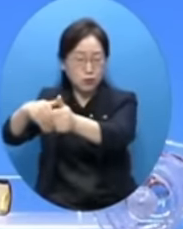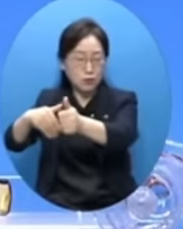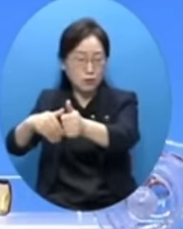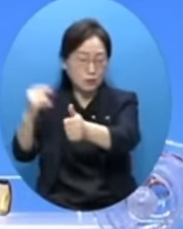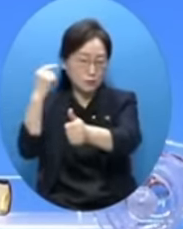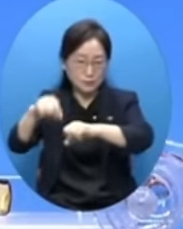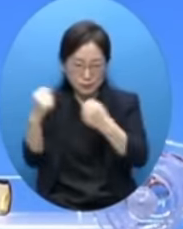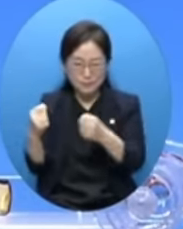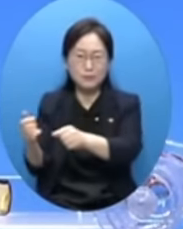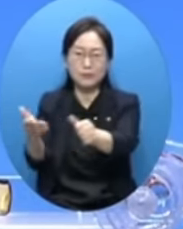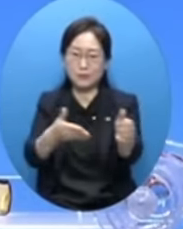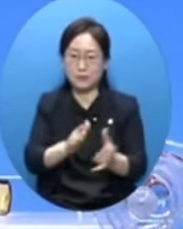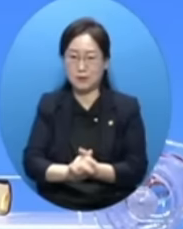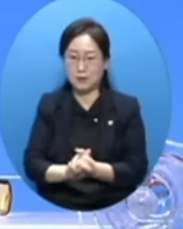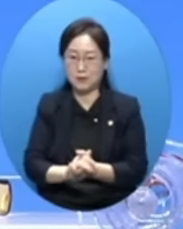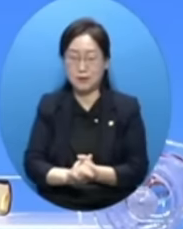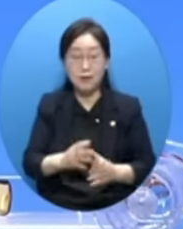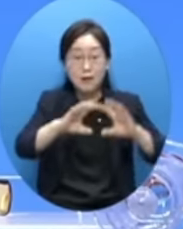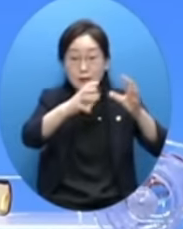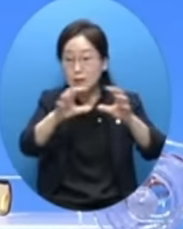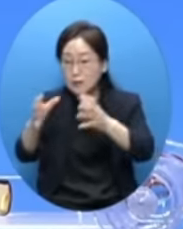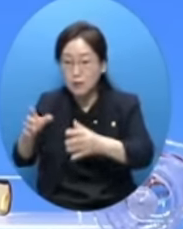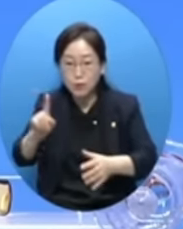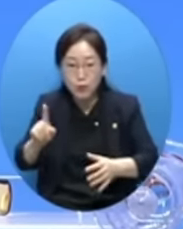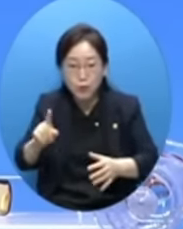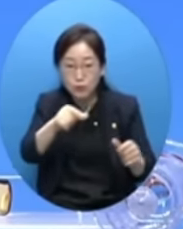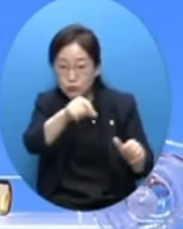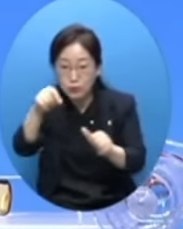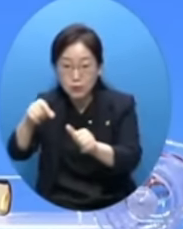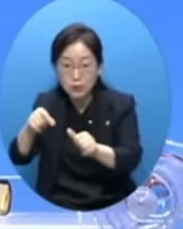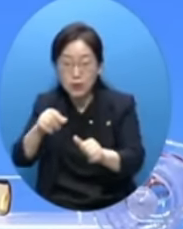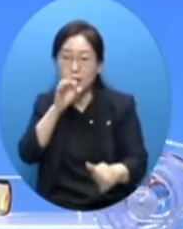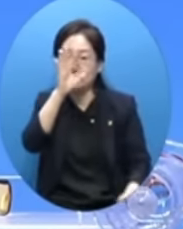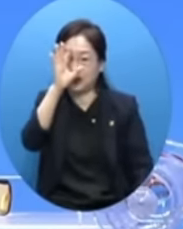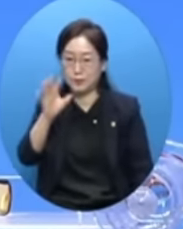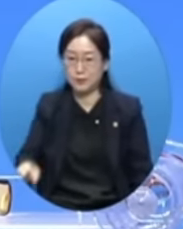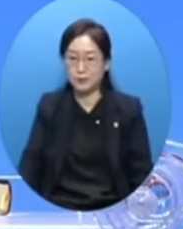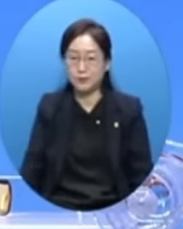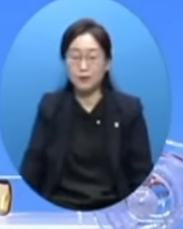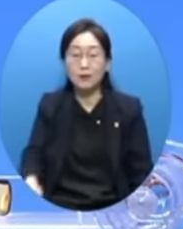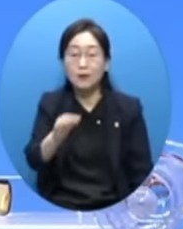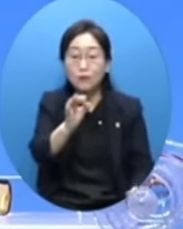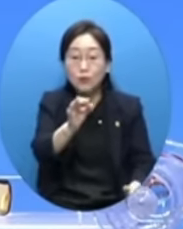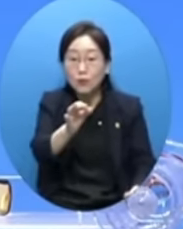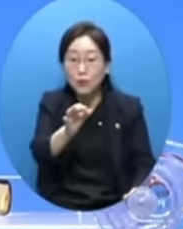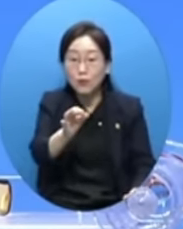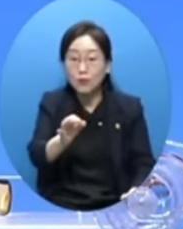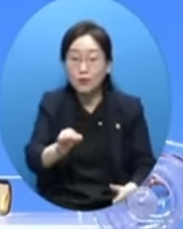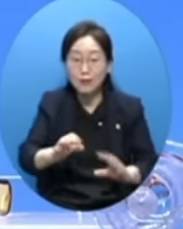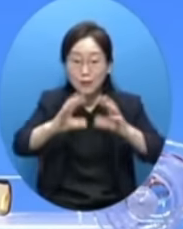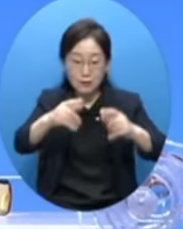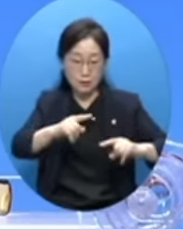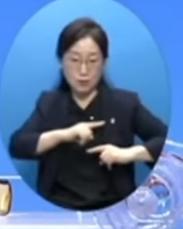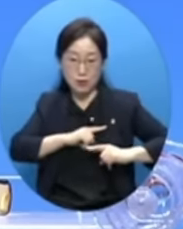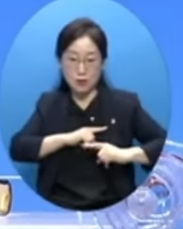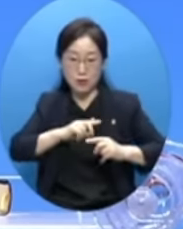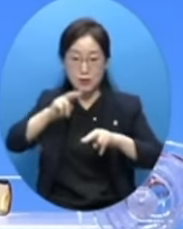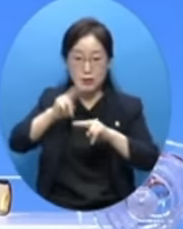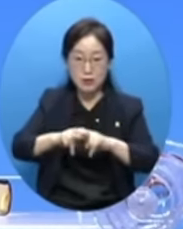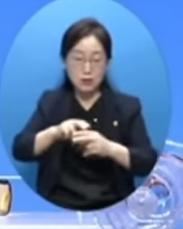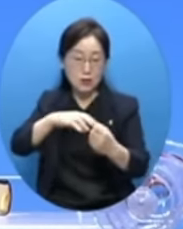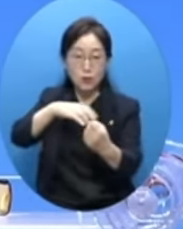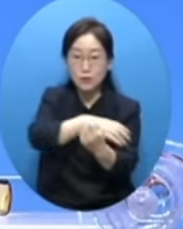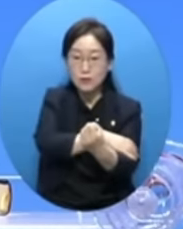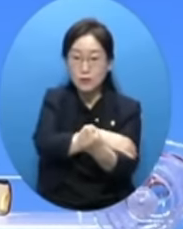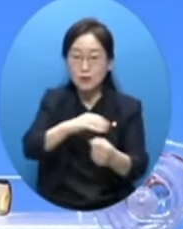바랍니다. 이상 그 무엇이 우리를 구원해 주지 못합니다. 물질이 세상의 명예 지위 권세가